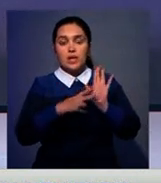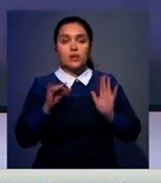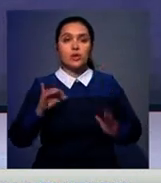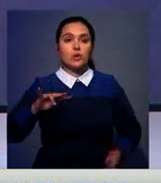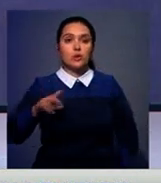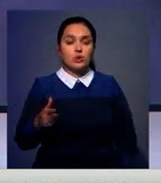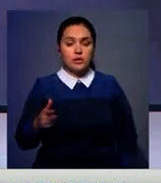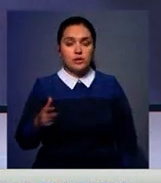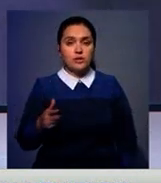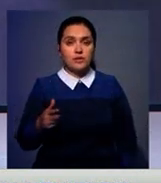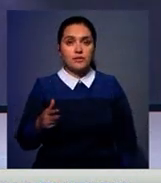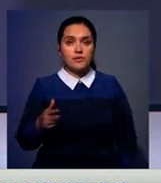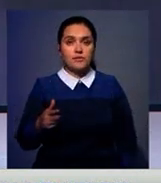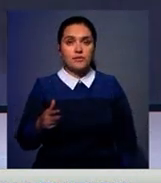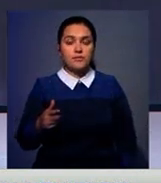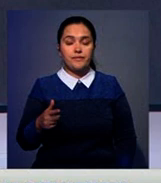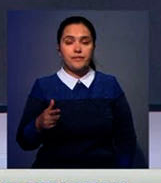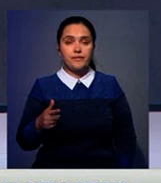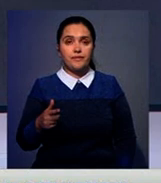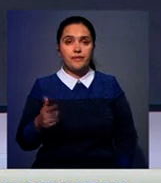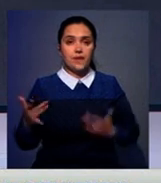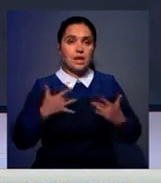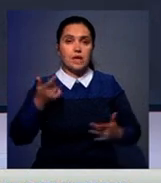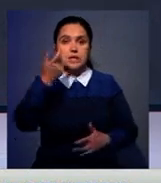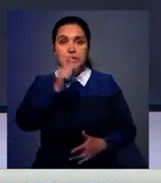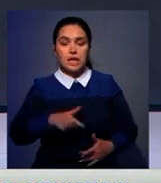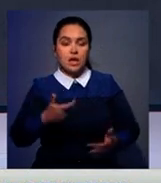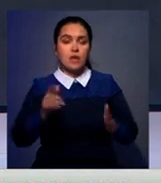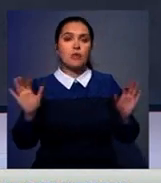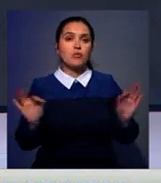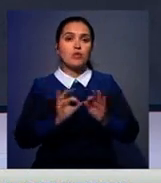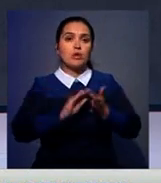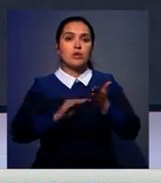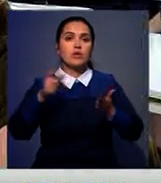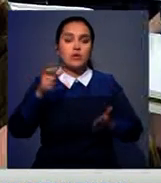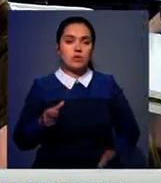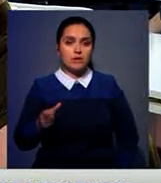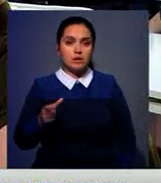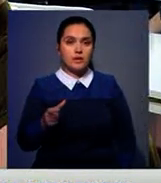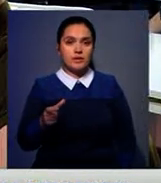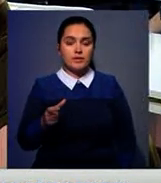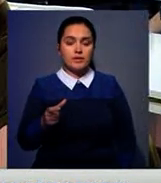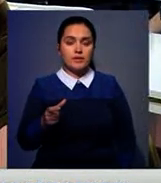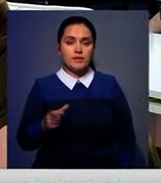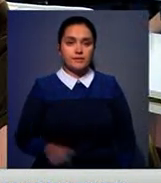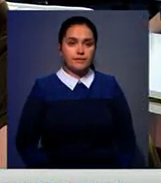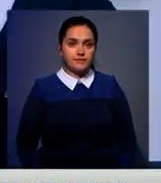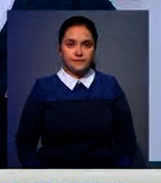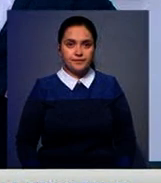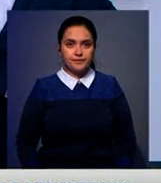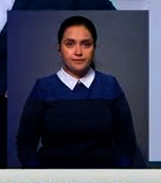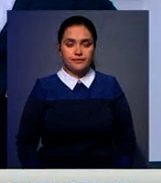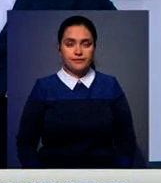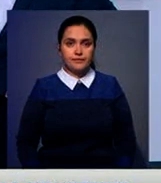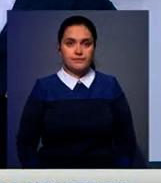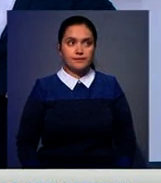это пьеса итальянского композитора «Magic Horse» называется. Я очень благодарен